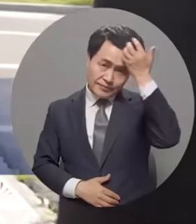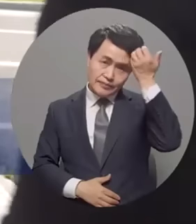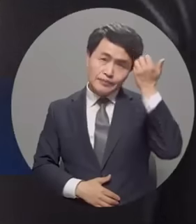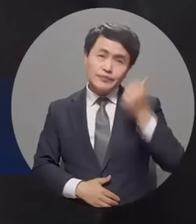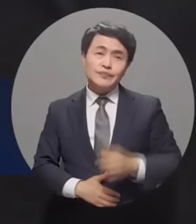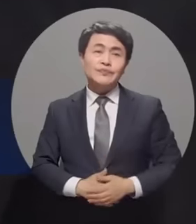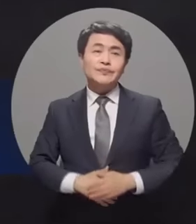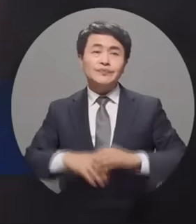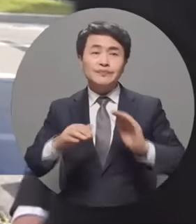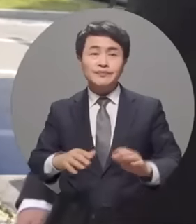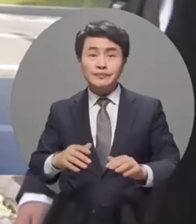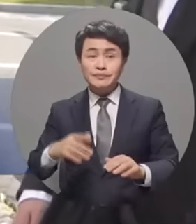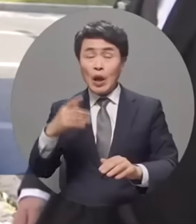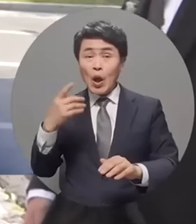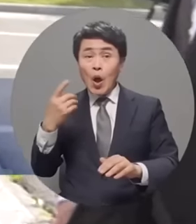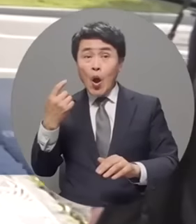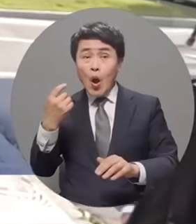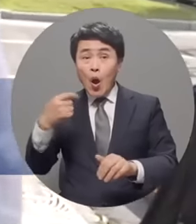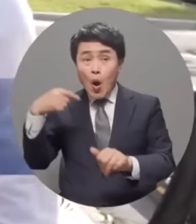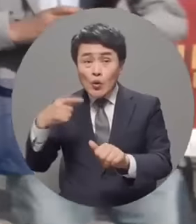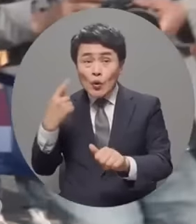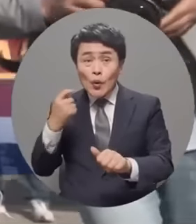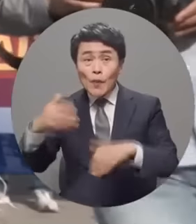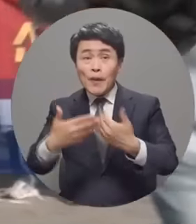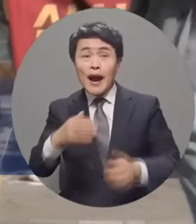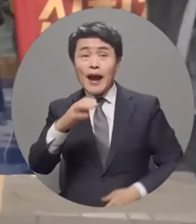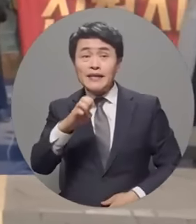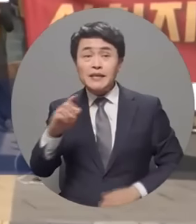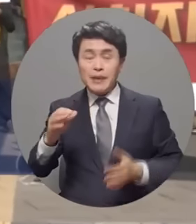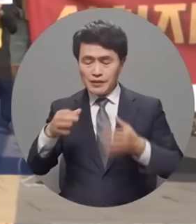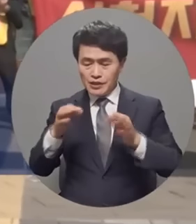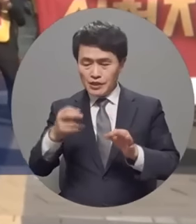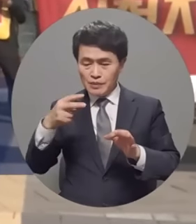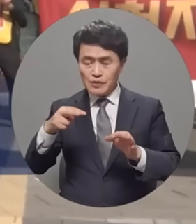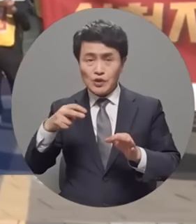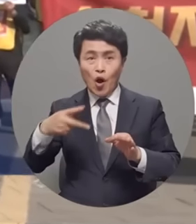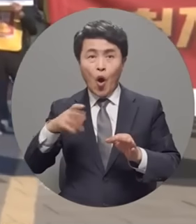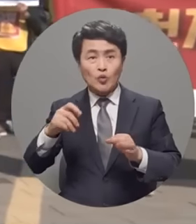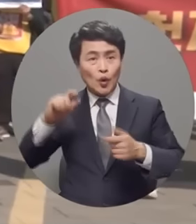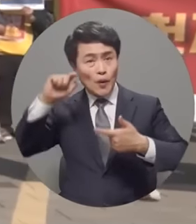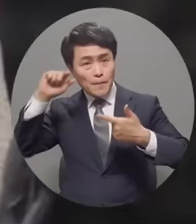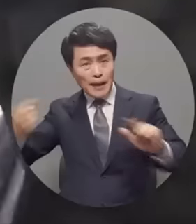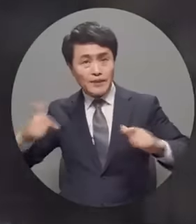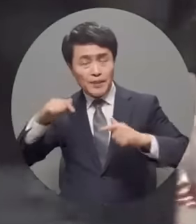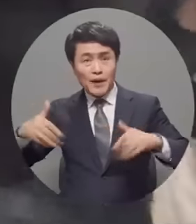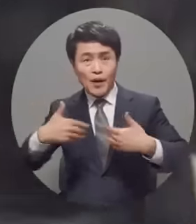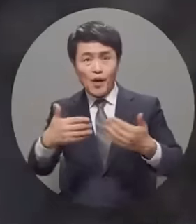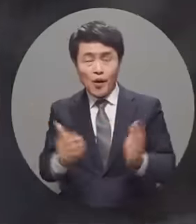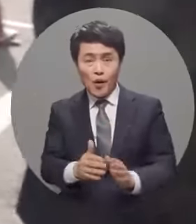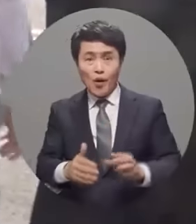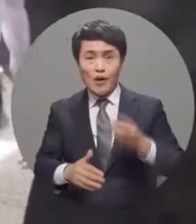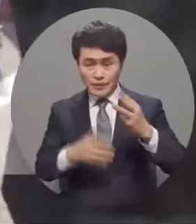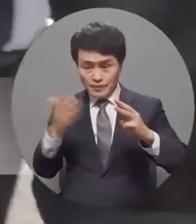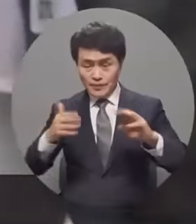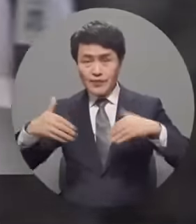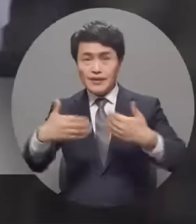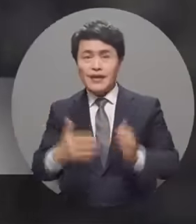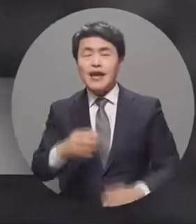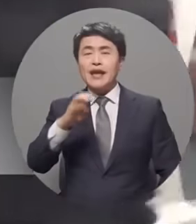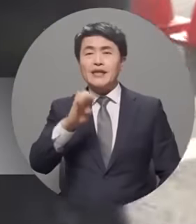공영방송 EBS는 김성동을 반대한다! 반대한다! 반대한다! 3대 공영방송 중 한 곳인